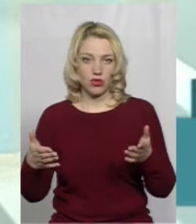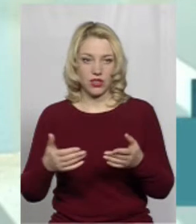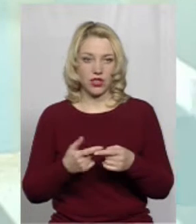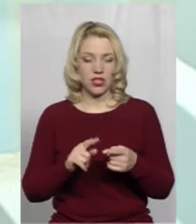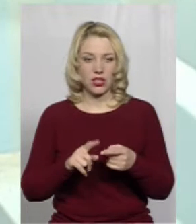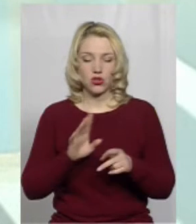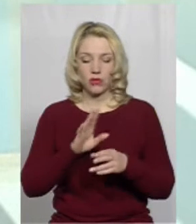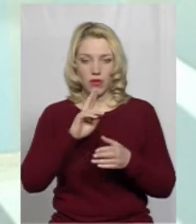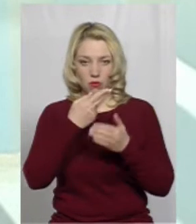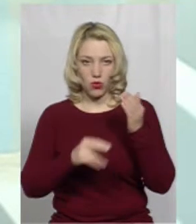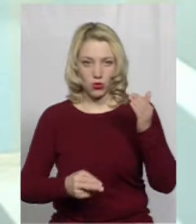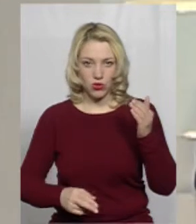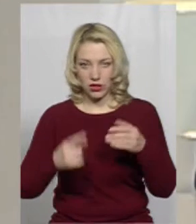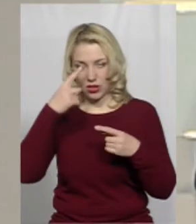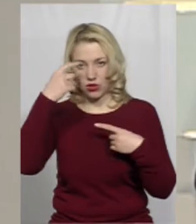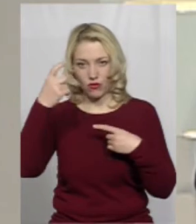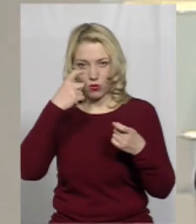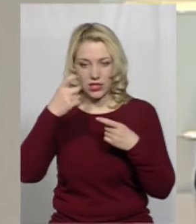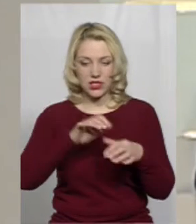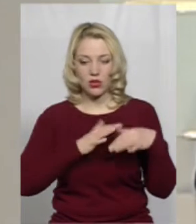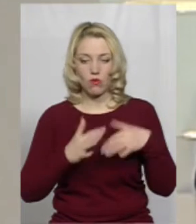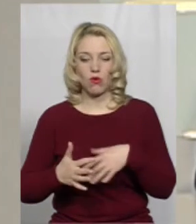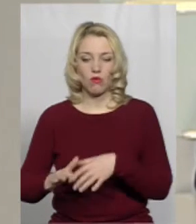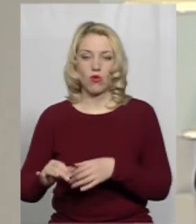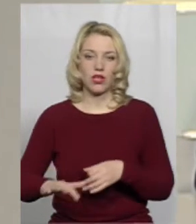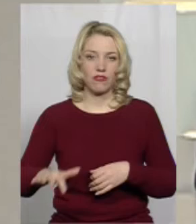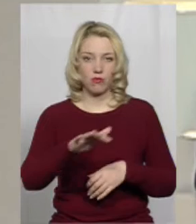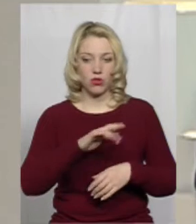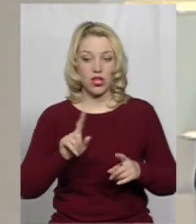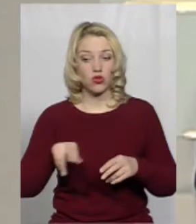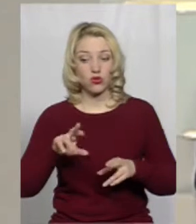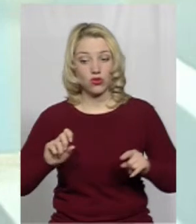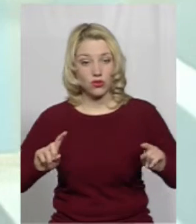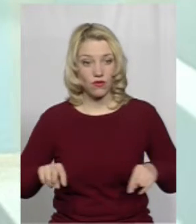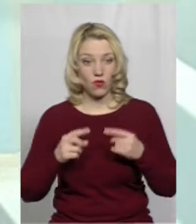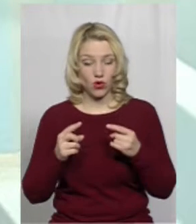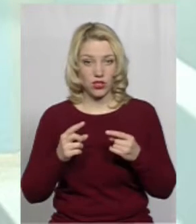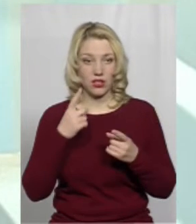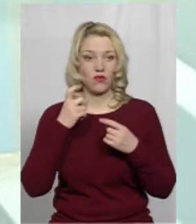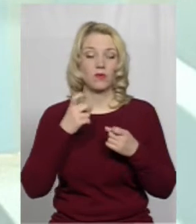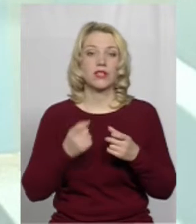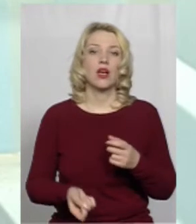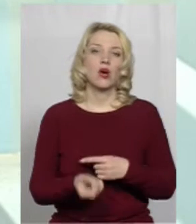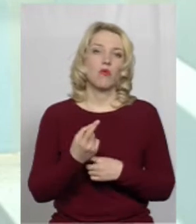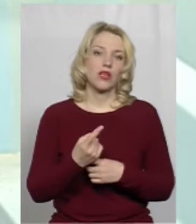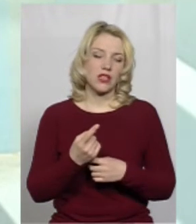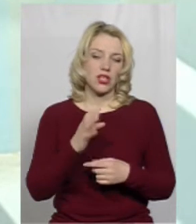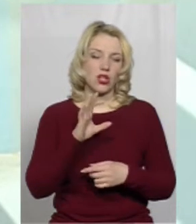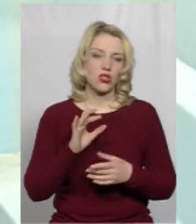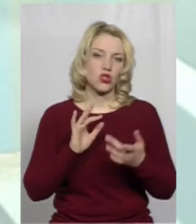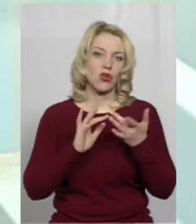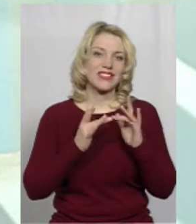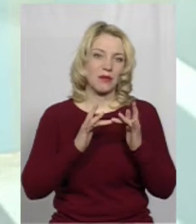не потонути в інформаційному морі і просторі. А щодо створення інформації, то, знаєте, з появою соцмереж інформація